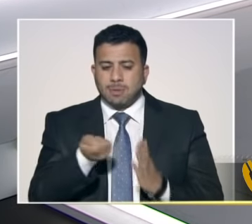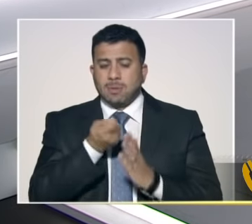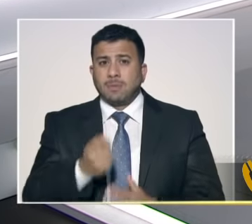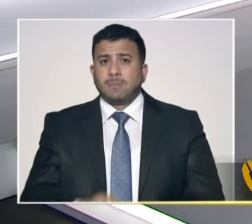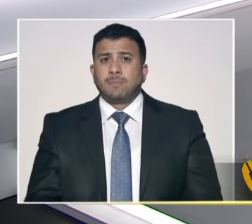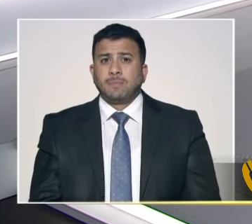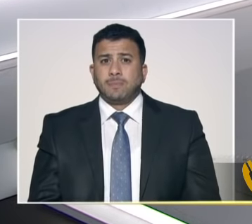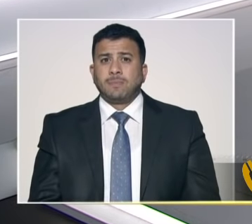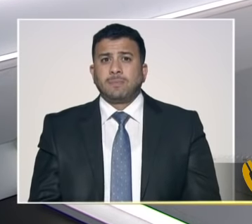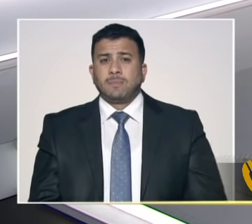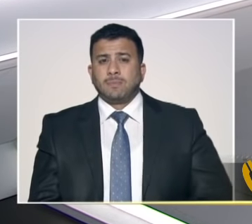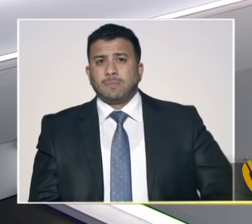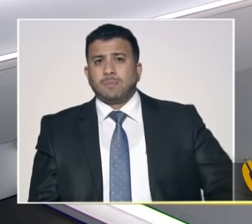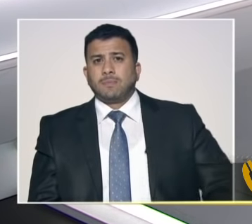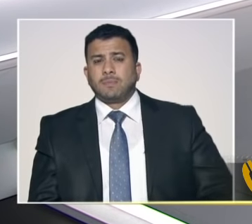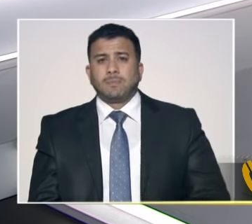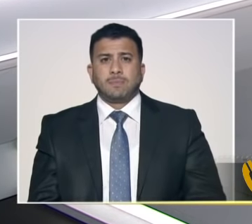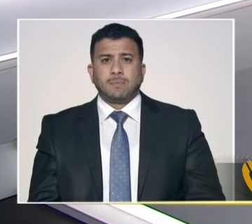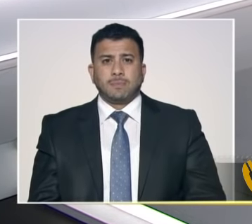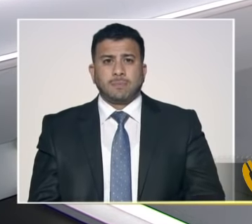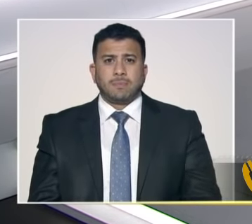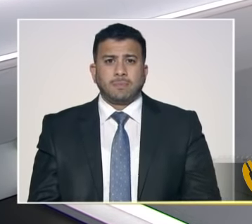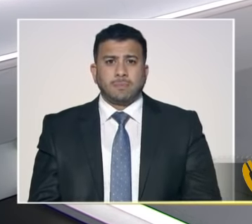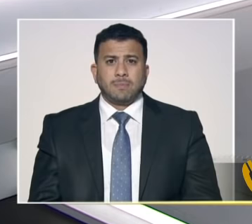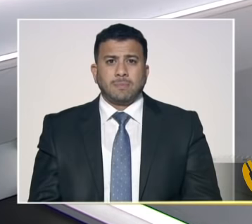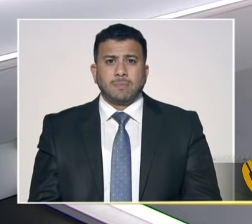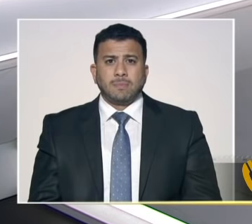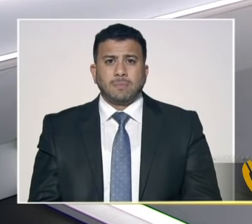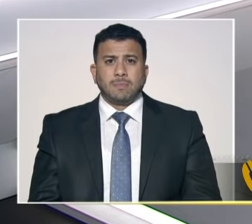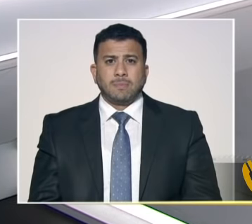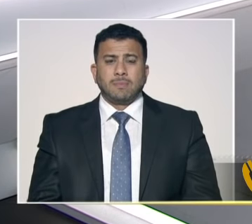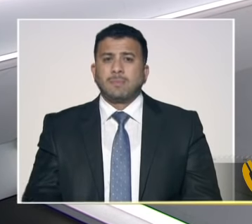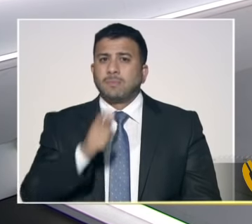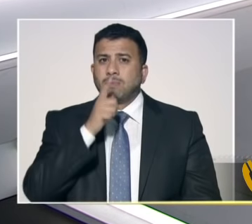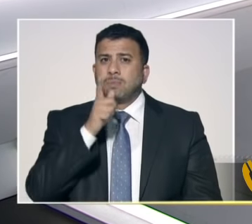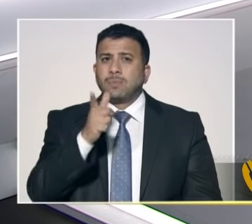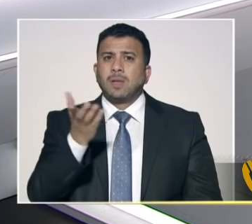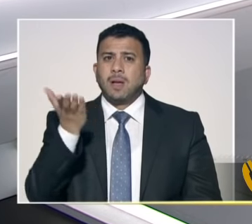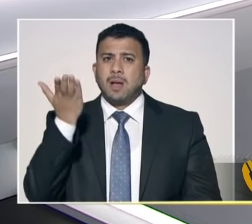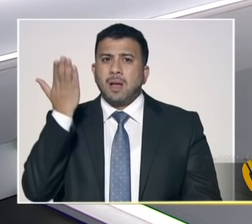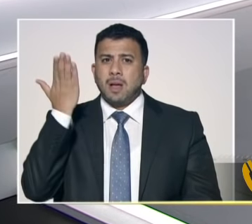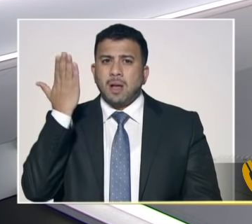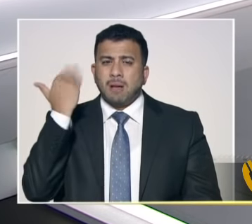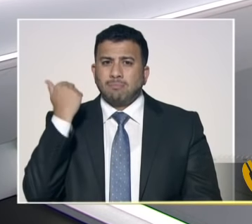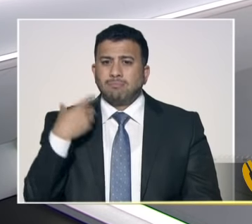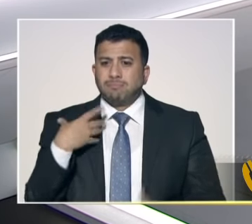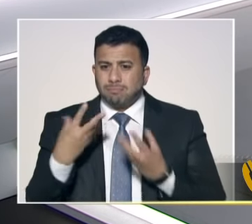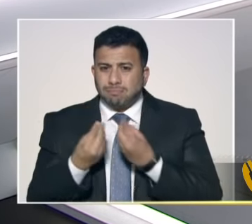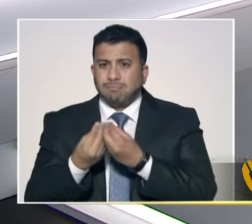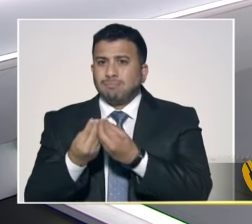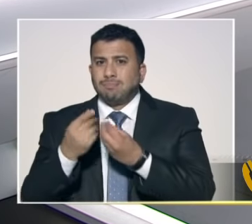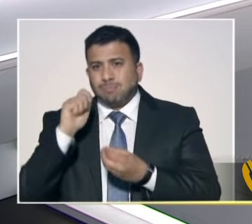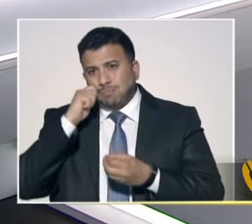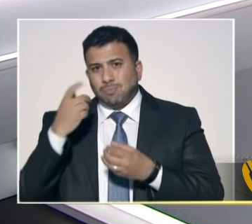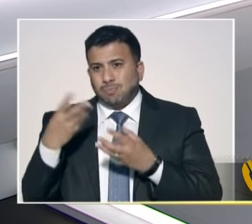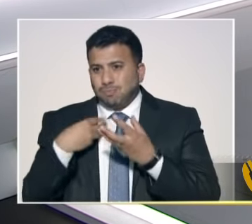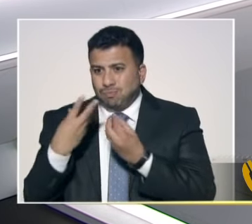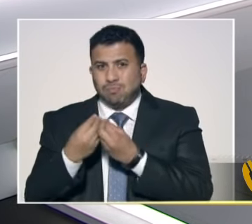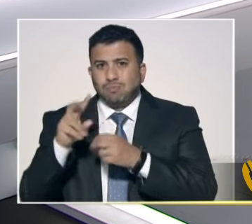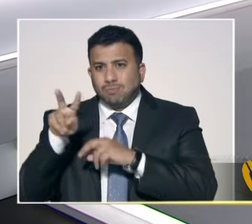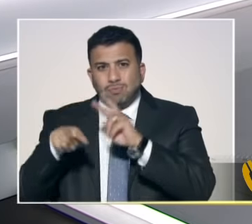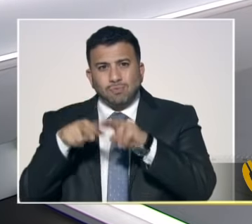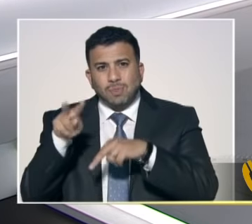او اذا كان لا يجوز وانا كنت نجي معاه هيك وحك فيها بلا محرمه مره ومره، شنو حكمي؟ وكان